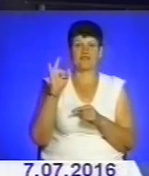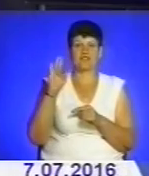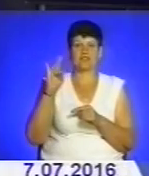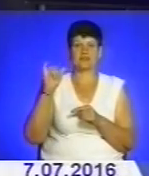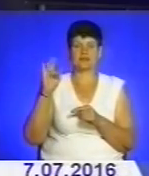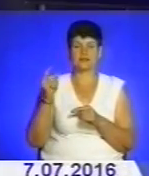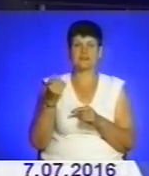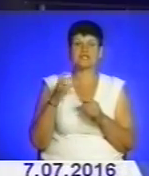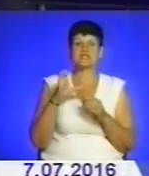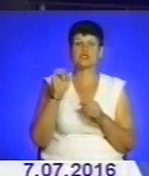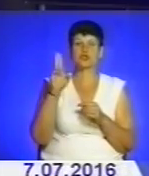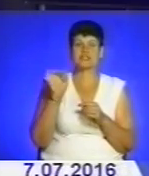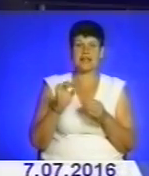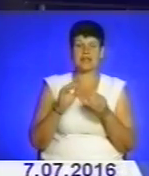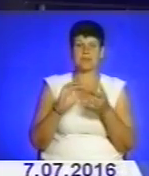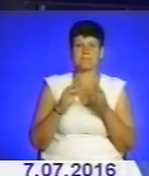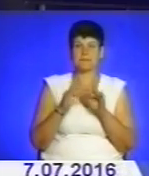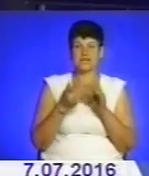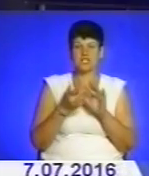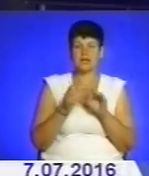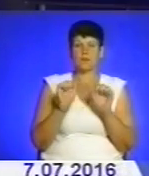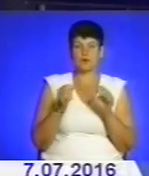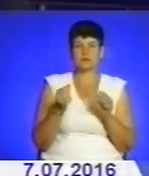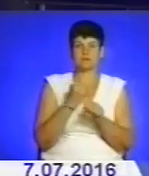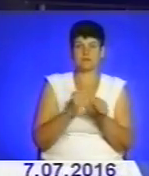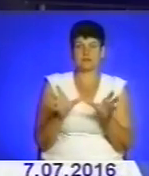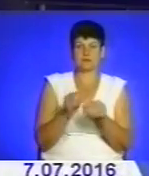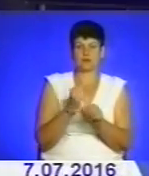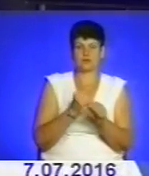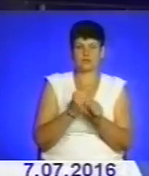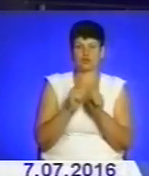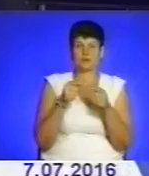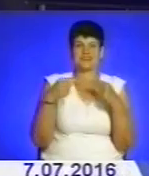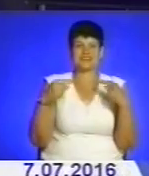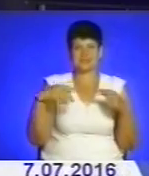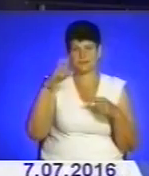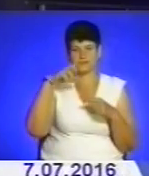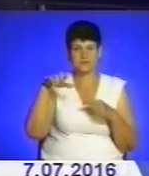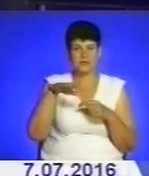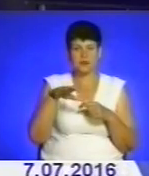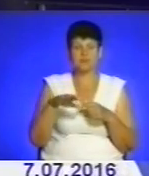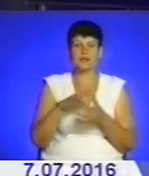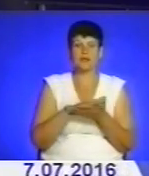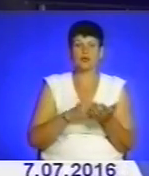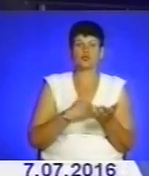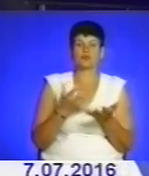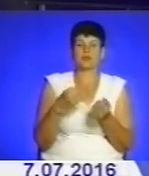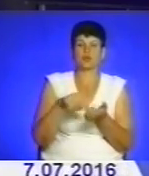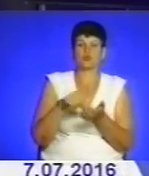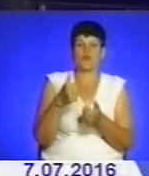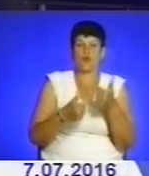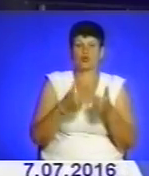соціальна мережа для вчителів, що дає їм змогу співпрацювати зі школами різних країн. Надалі педагогічний колектив планує взяти участь у конкурсі